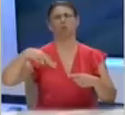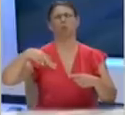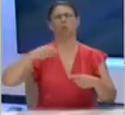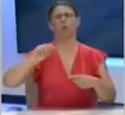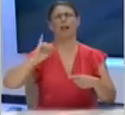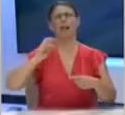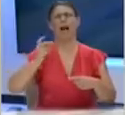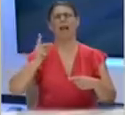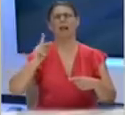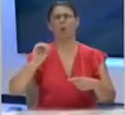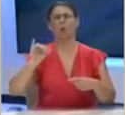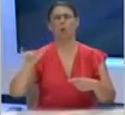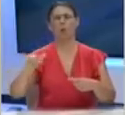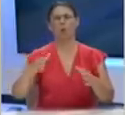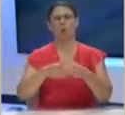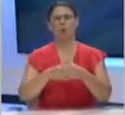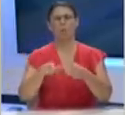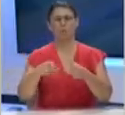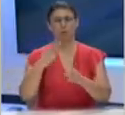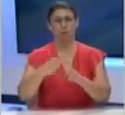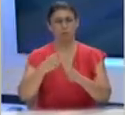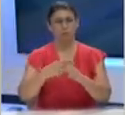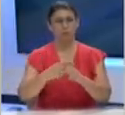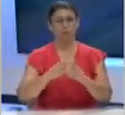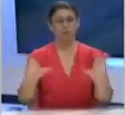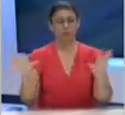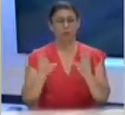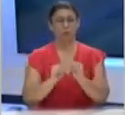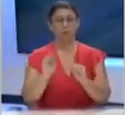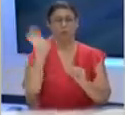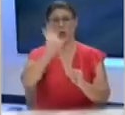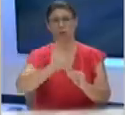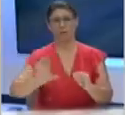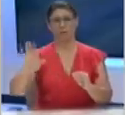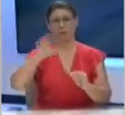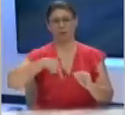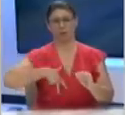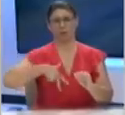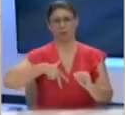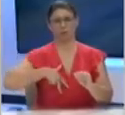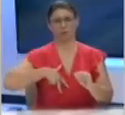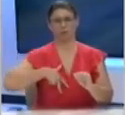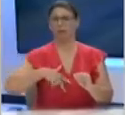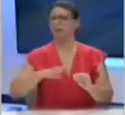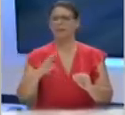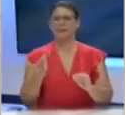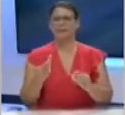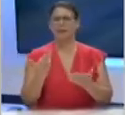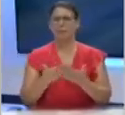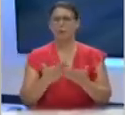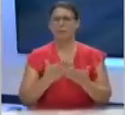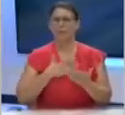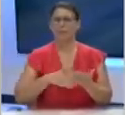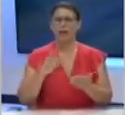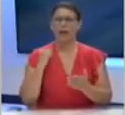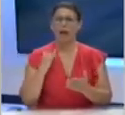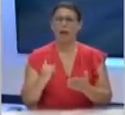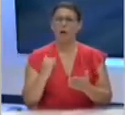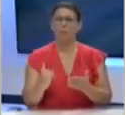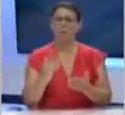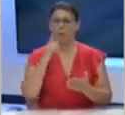μην ψηφίσει κάτι που είναι πολύ σημαντικό για το σύνολο των ευρωπαϊκών κρατών. Ποια άλλη απόδειξη χρειαζόμαστε για